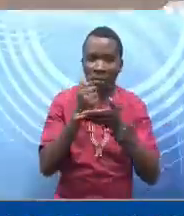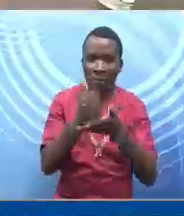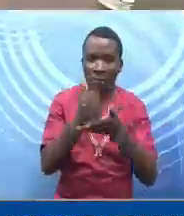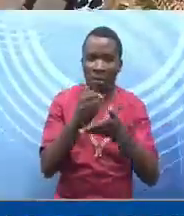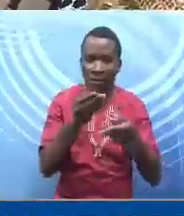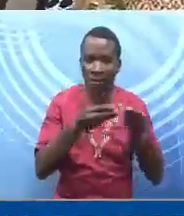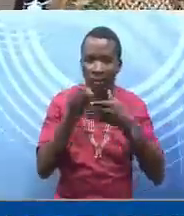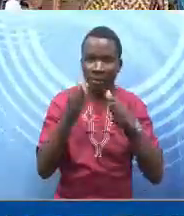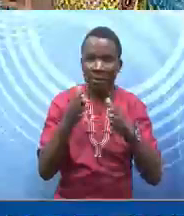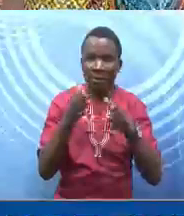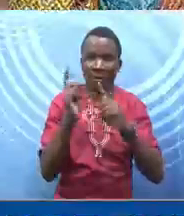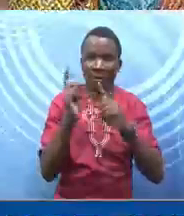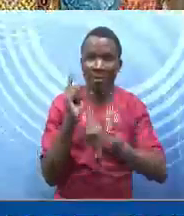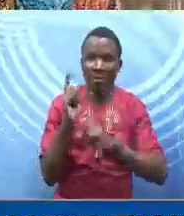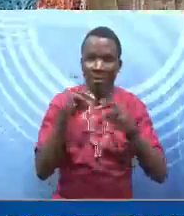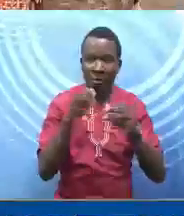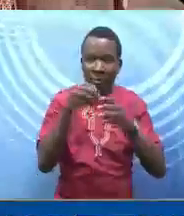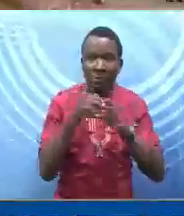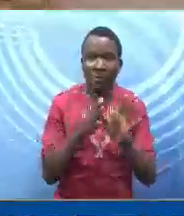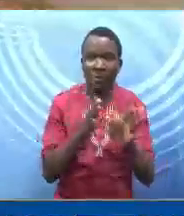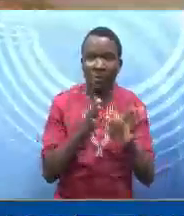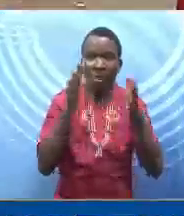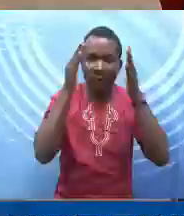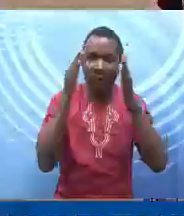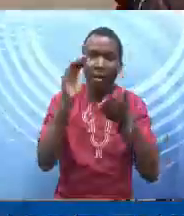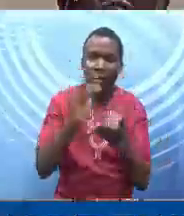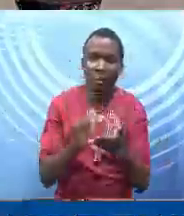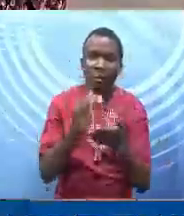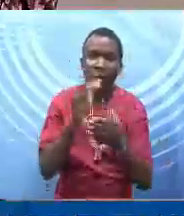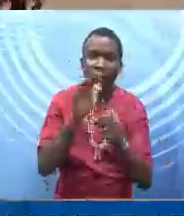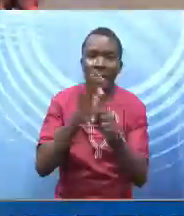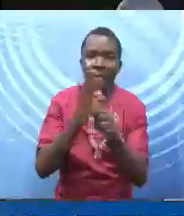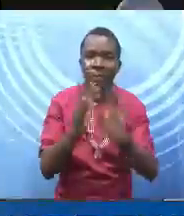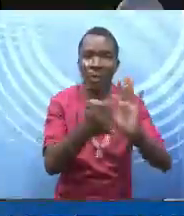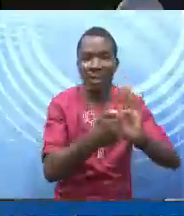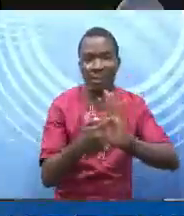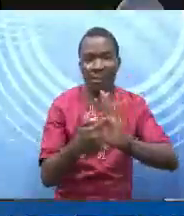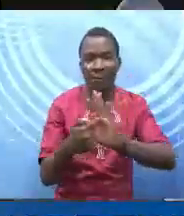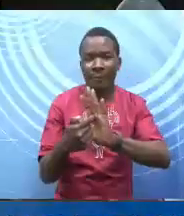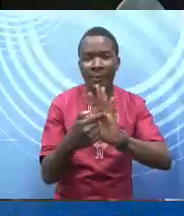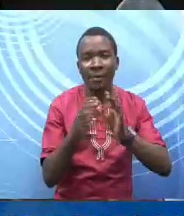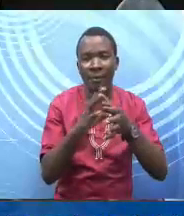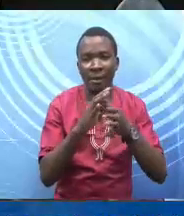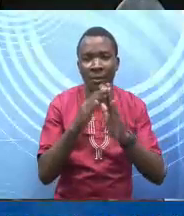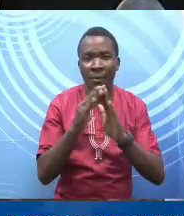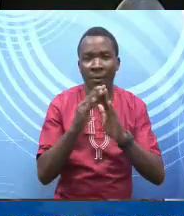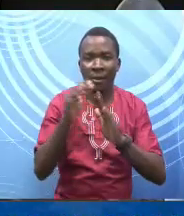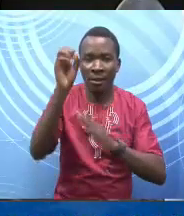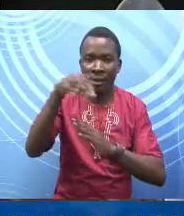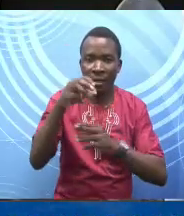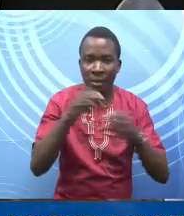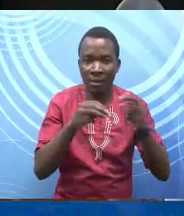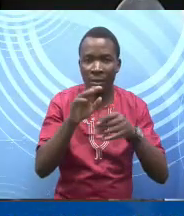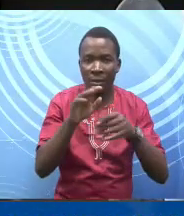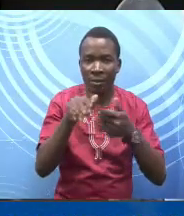ndetse n'umutekano w'isoko muri rusange bishingiye ku kugabanya ubucucike bwahagaragaraga. Ufatanye n'umujyi wa Kigali n'amasoko yose ari mu mujyi wa